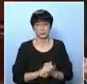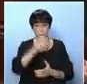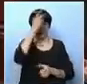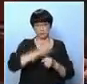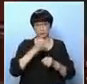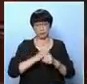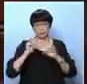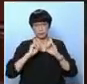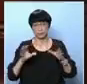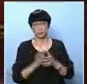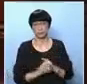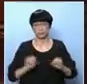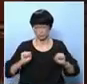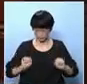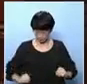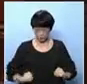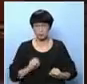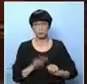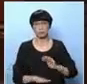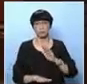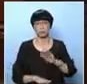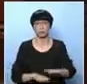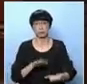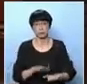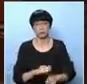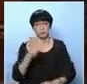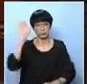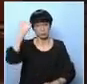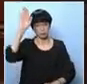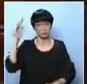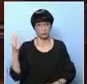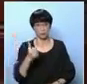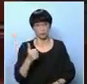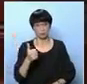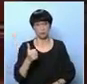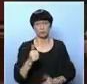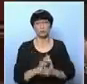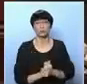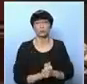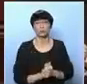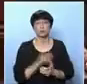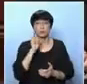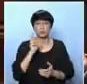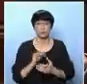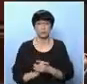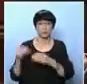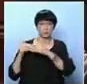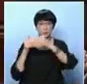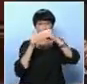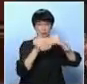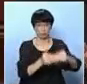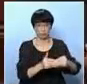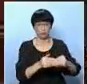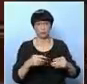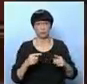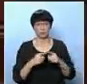報告咁講，堅定前行，燃點希望。如果我哋做一個領舵人，